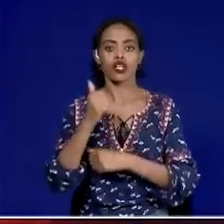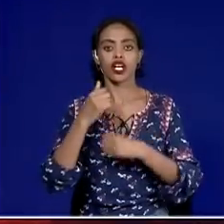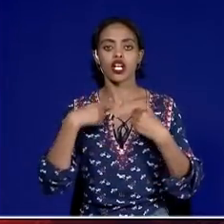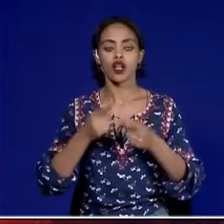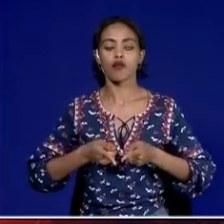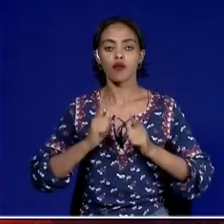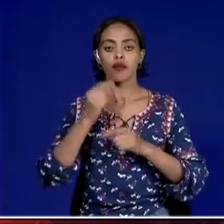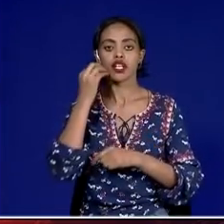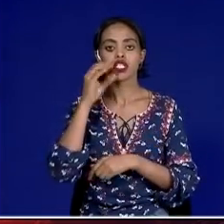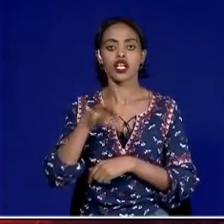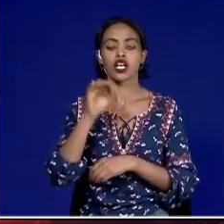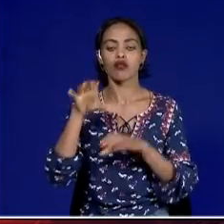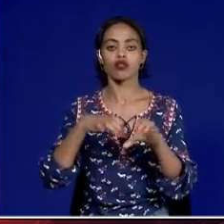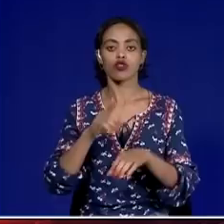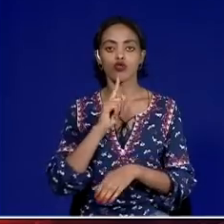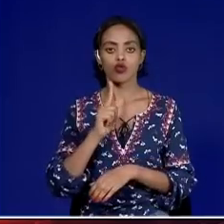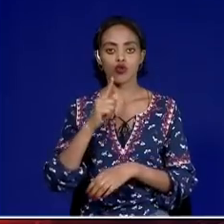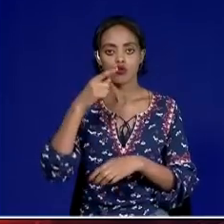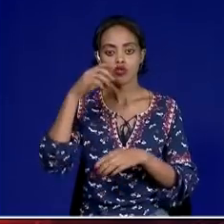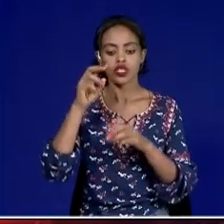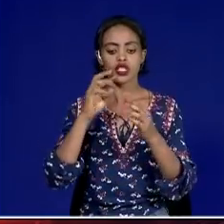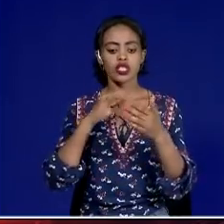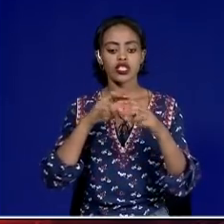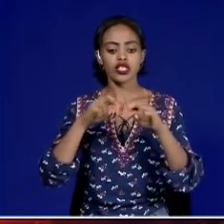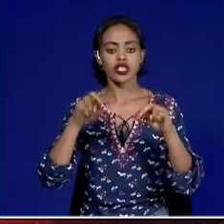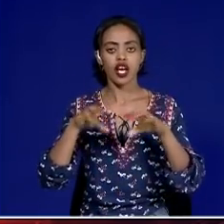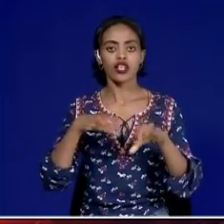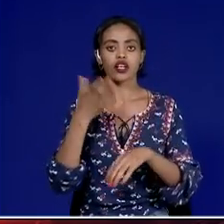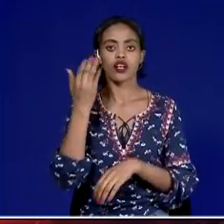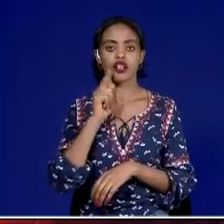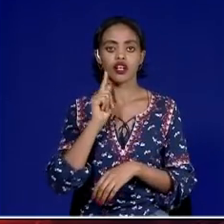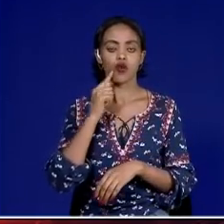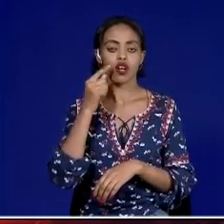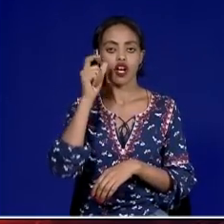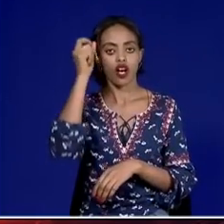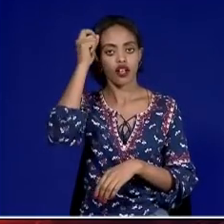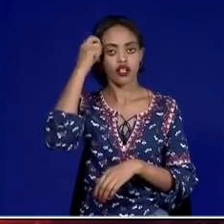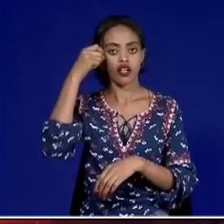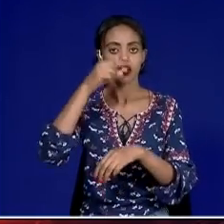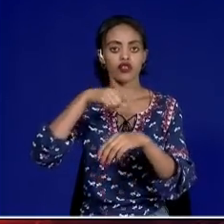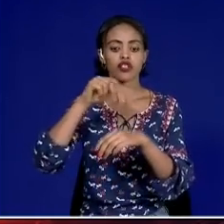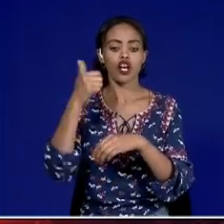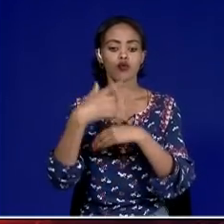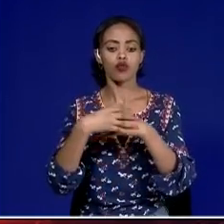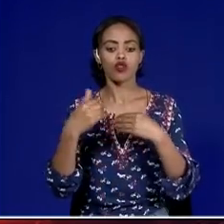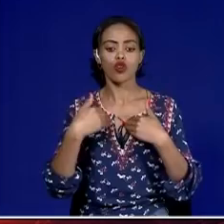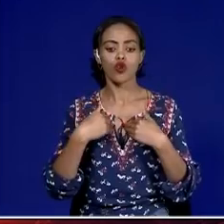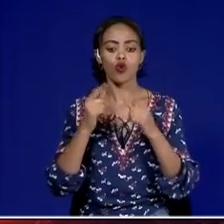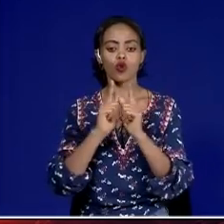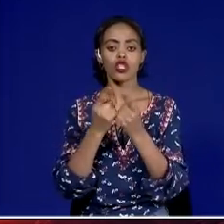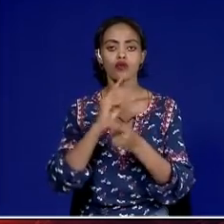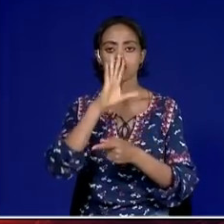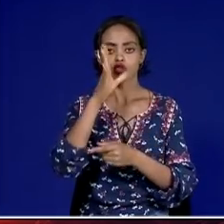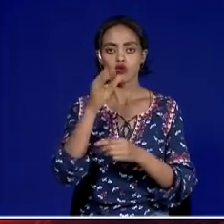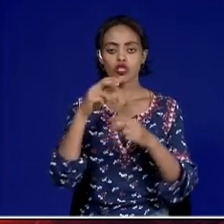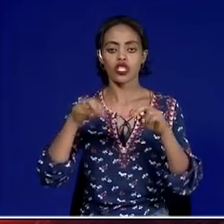برقزا كونن تقير يبلو صنعتا كاينا نيرنا بزحلفة ولا عدقراتي المرستي خلوت بيروتاتون زلوو تيم تتعيشو صنعتا